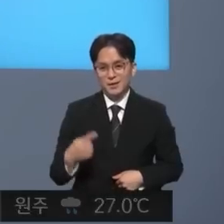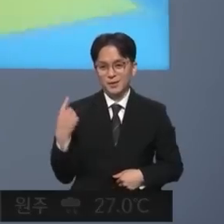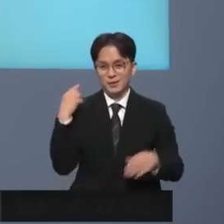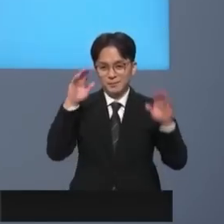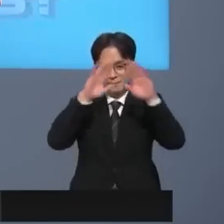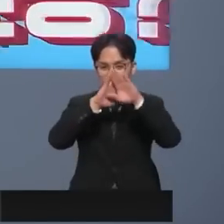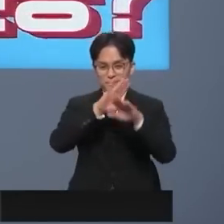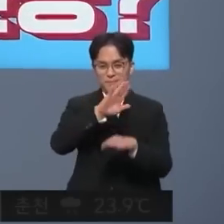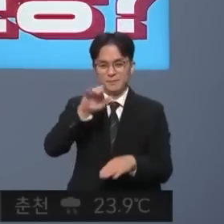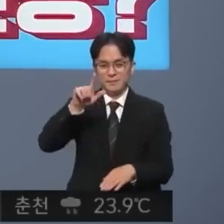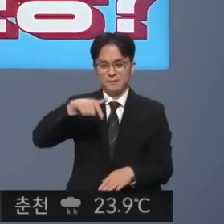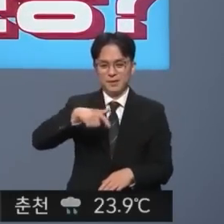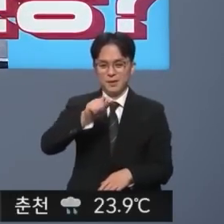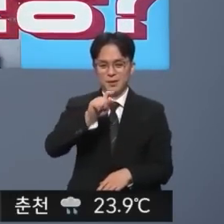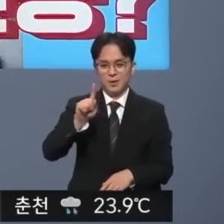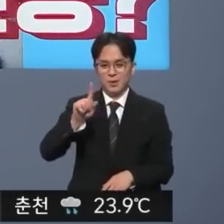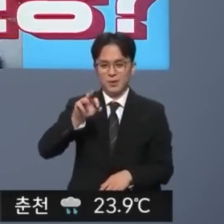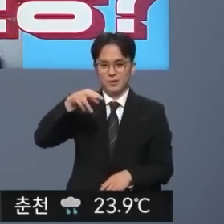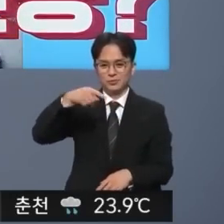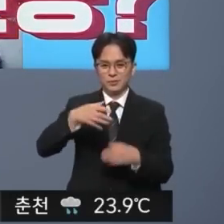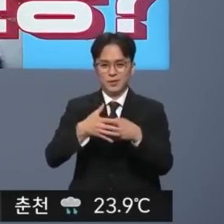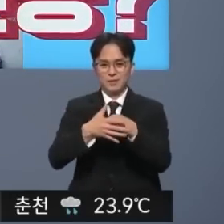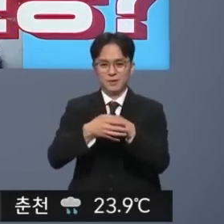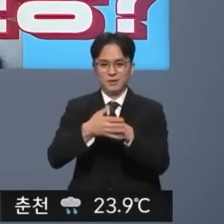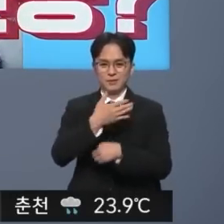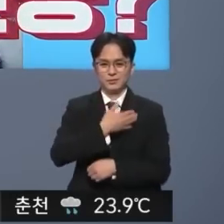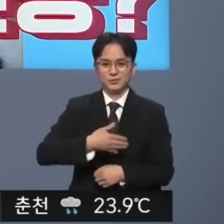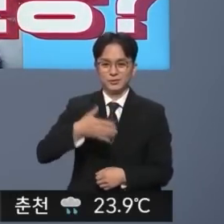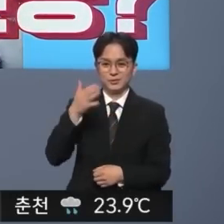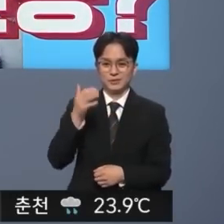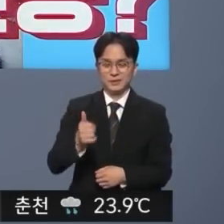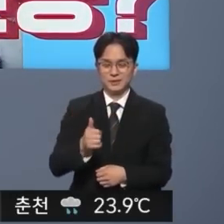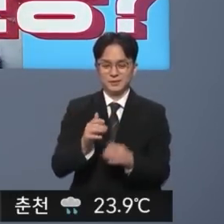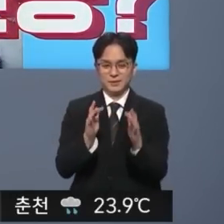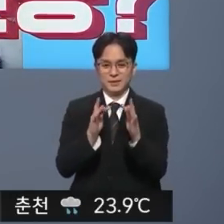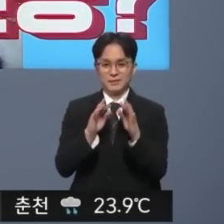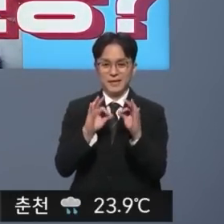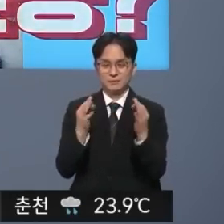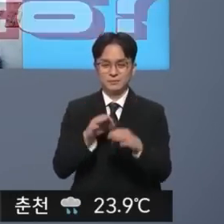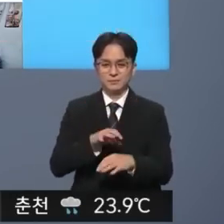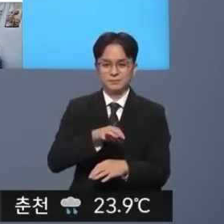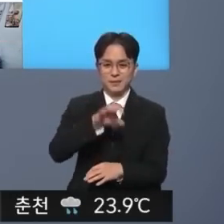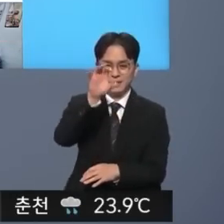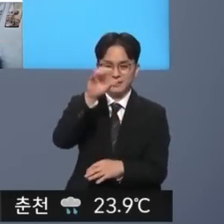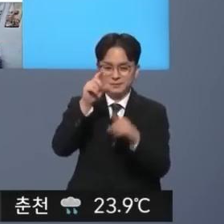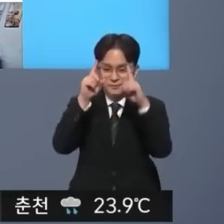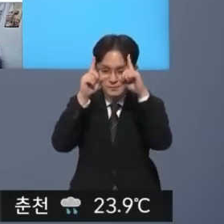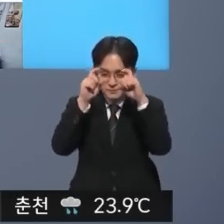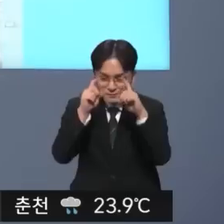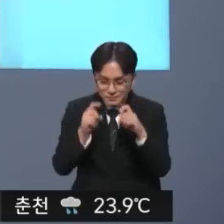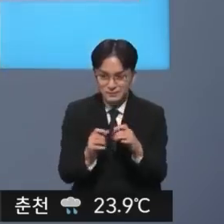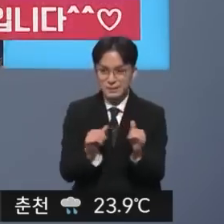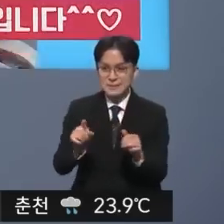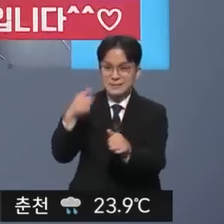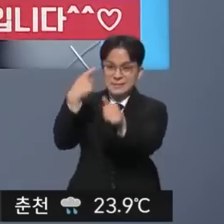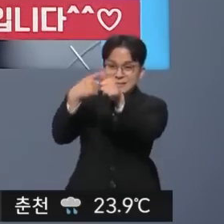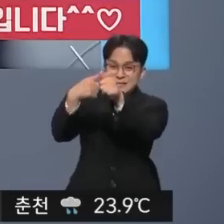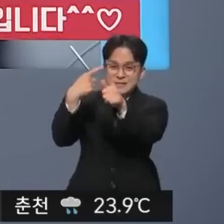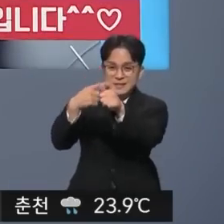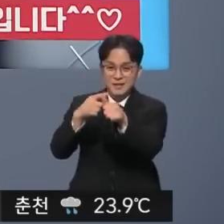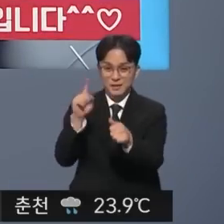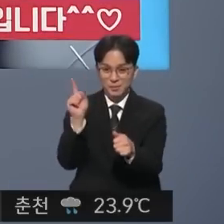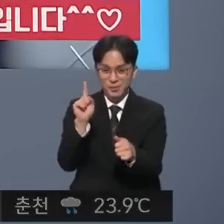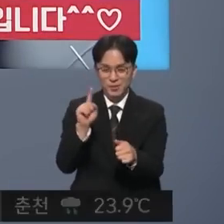박강수 마포구청장이 먹방 인증샷을 올려서 문매를 맞았습니다. 직원들과 찌개 전을 먹었다며 이렇게 브이를 하고